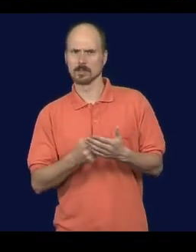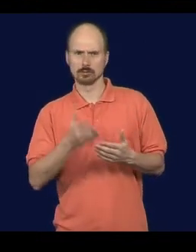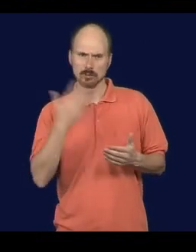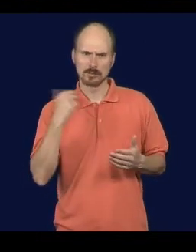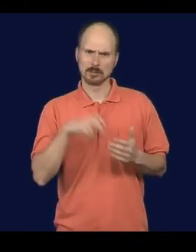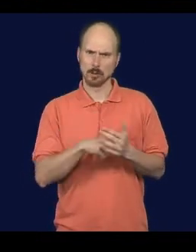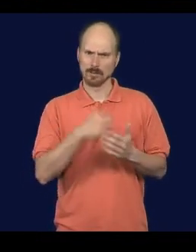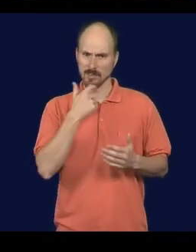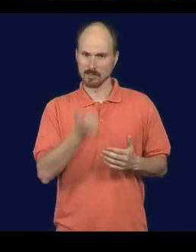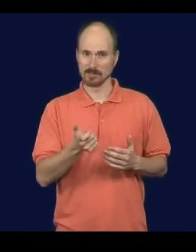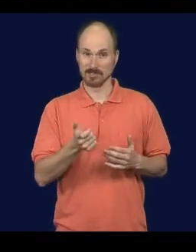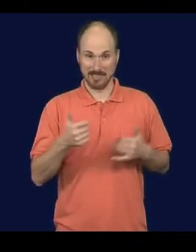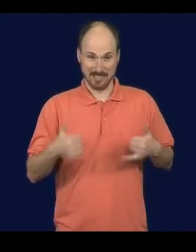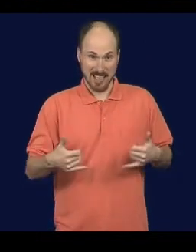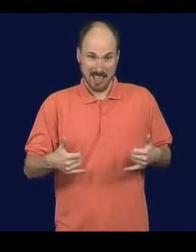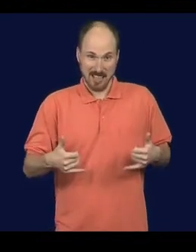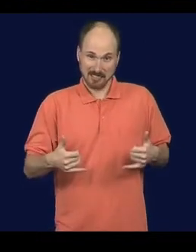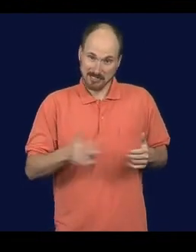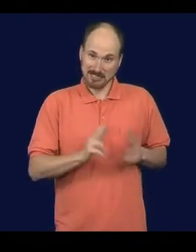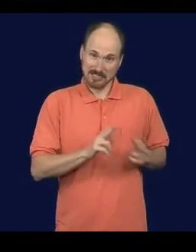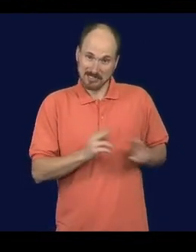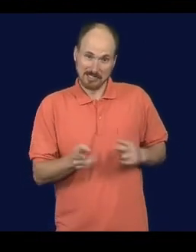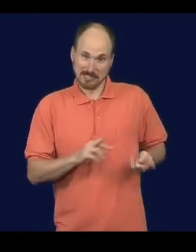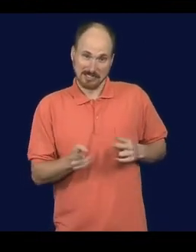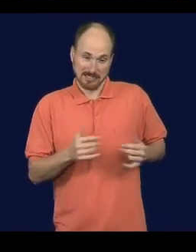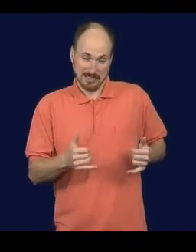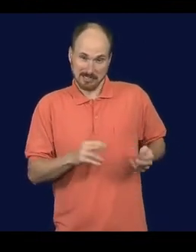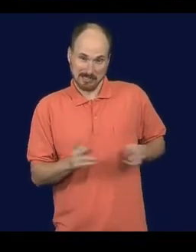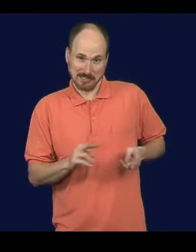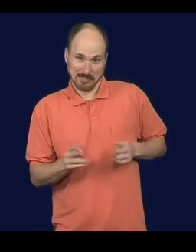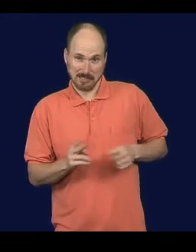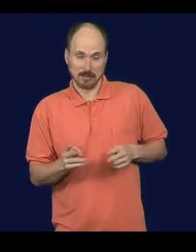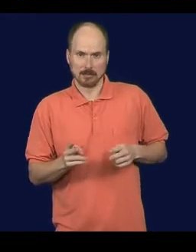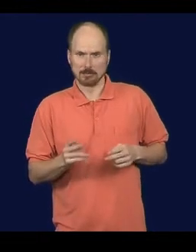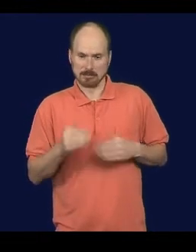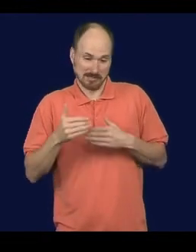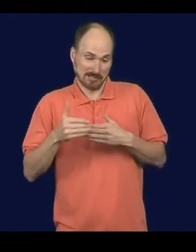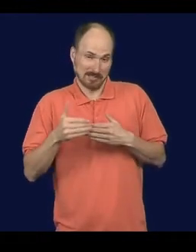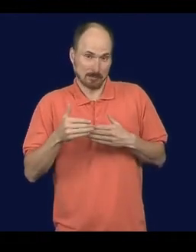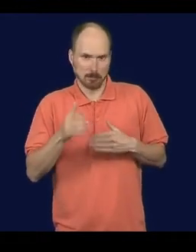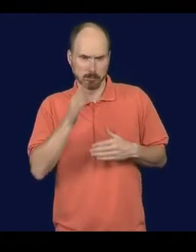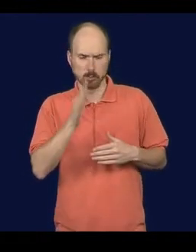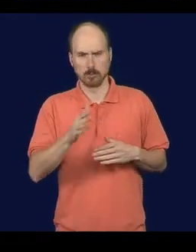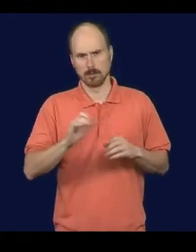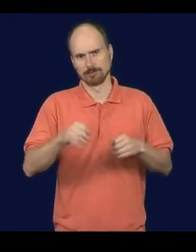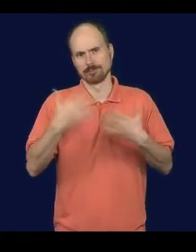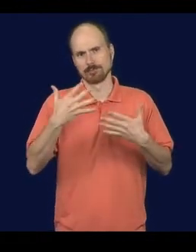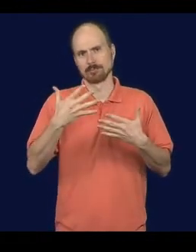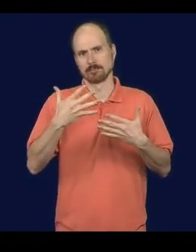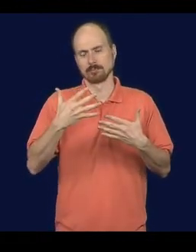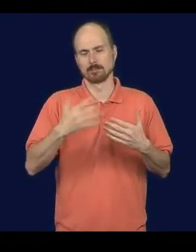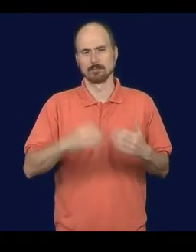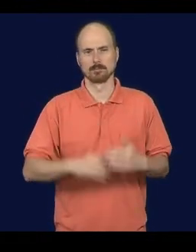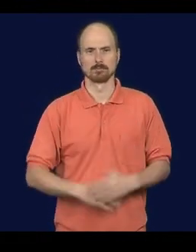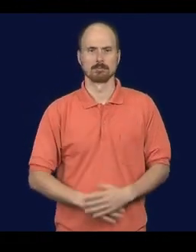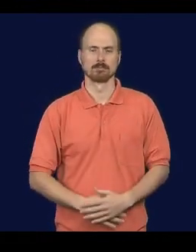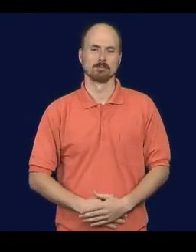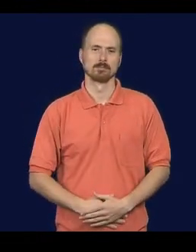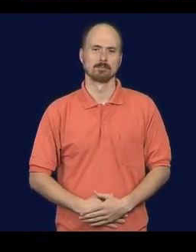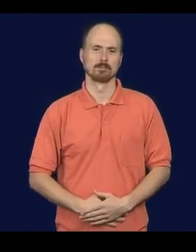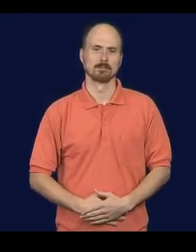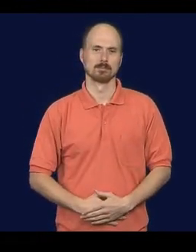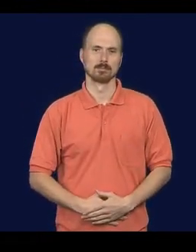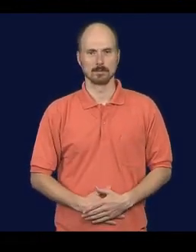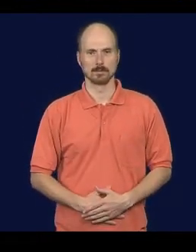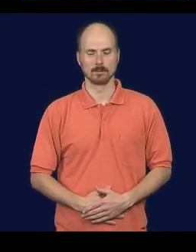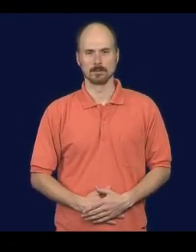Tak co potřebujete k tomu, abyste mohli Antelie využívat, tak stačí vám k tomu telefon nebo tablet s